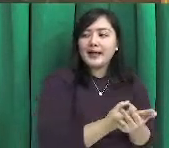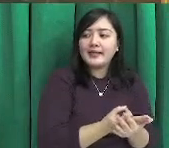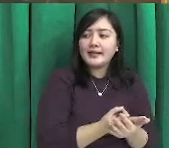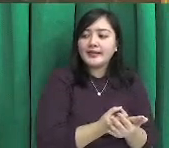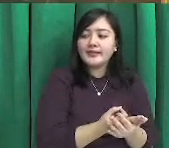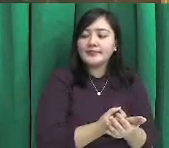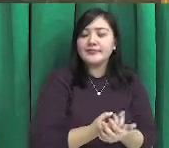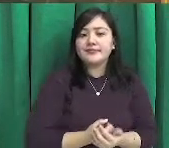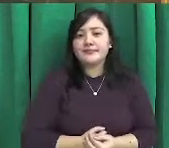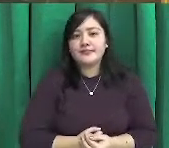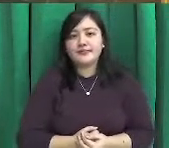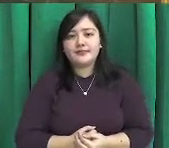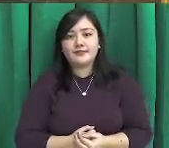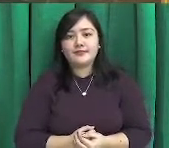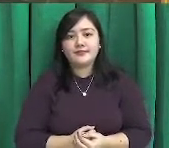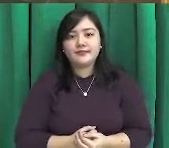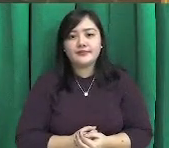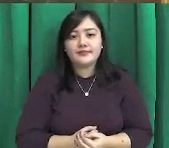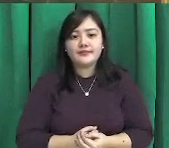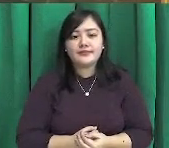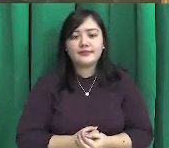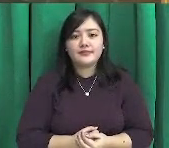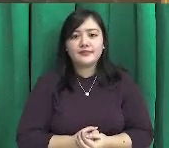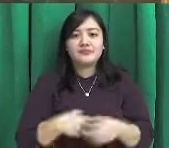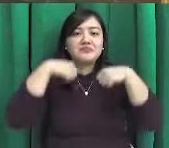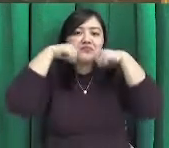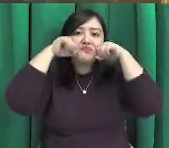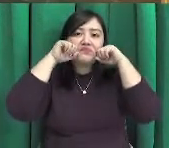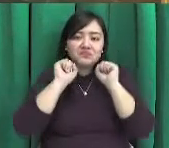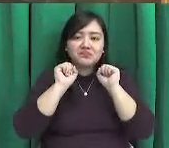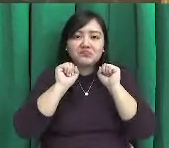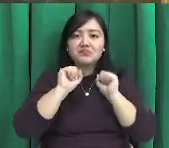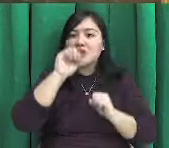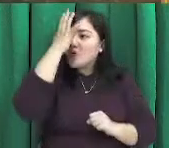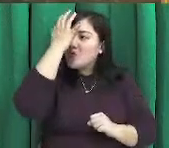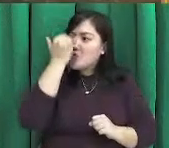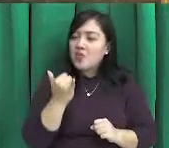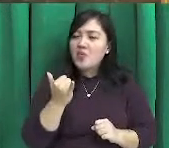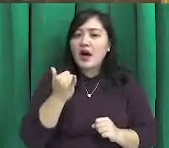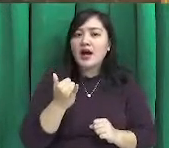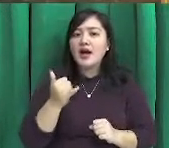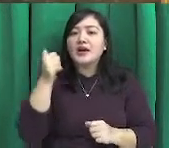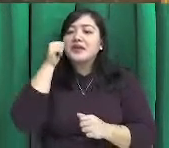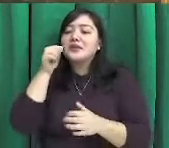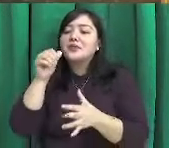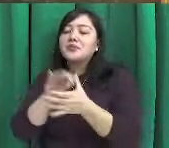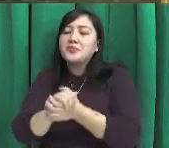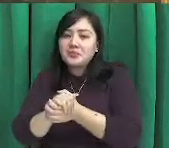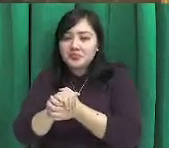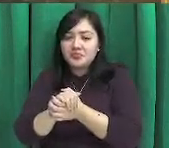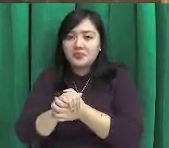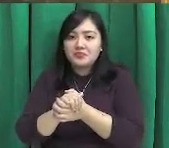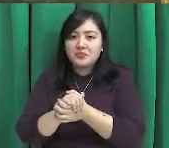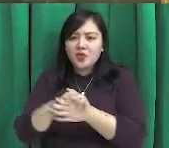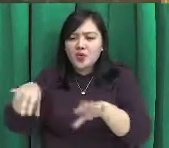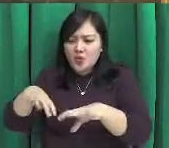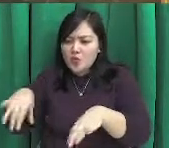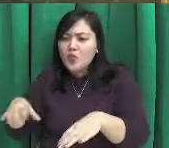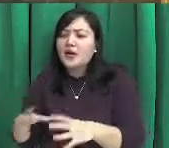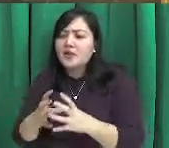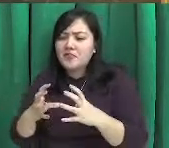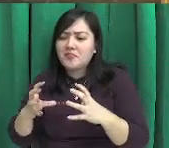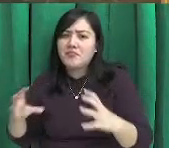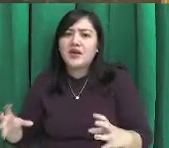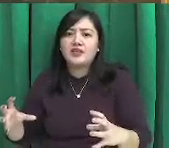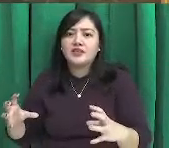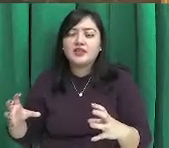eto mo po nakakalungkot. Kayo yung babae nagsisikap magtrabaho para sabihin niya, para naman may panggastos ako sa sarili ko. Bakit? Hindi